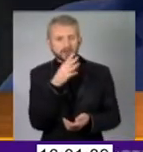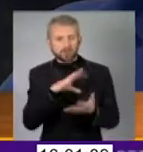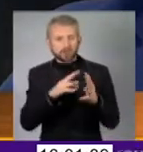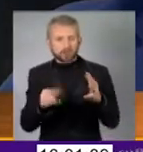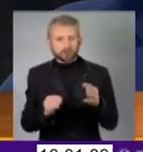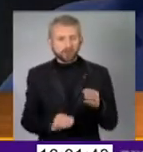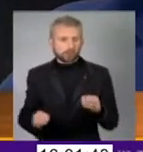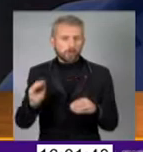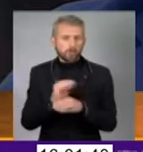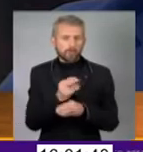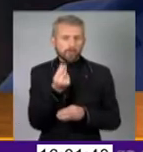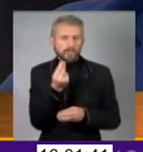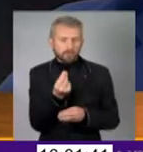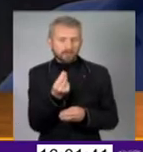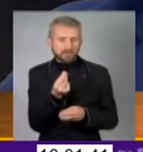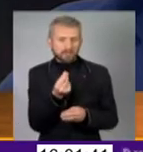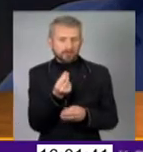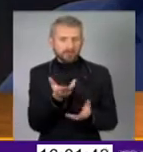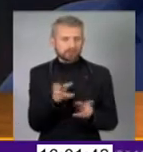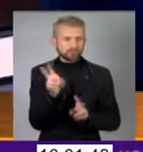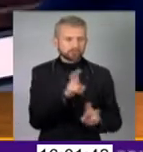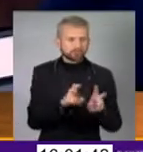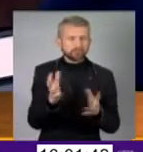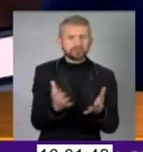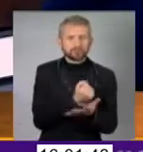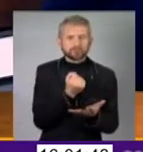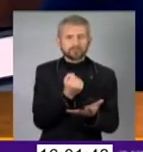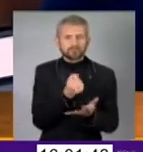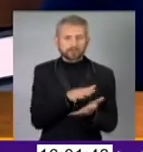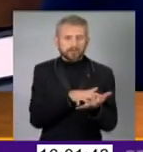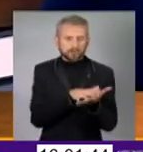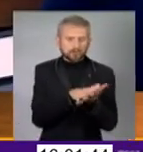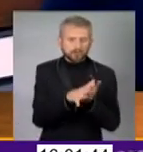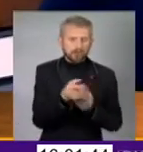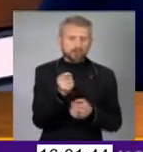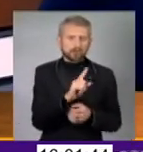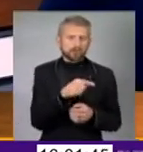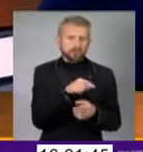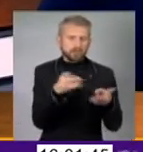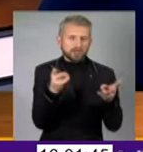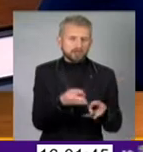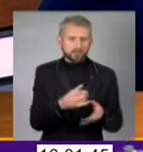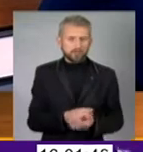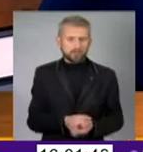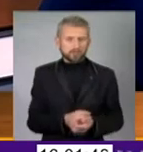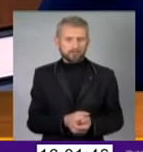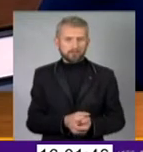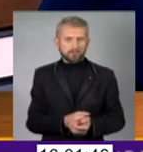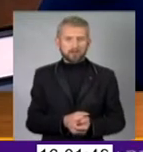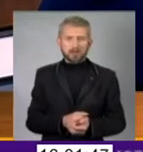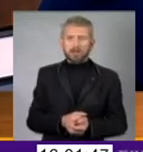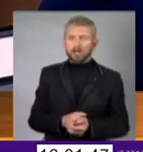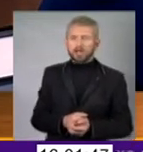додатково інвестиціями диверсифіковано долучаються до процесів, до тих, які ми проводимо 3 роки поспіль на масиві Виноградаря.